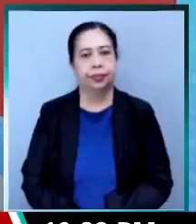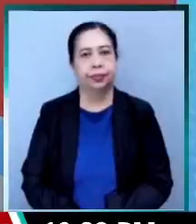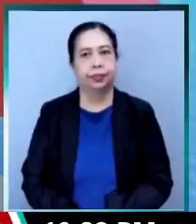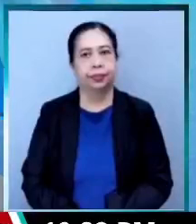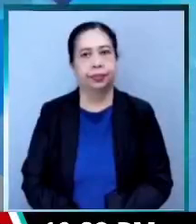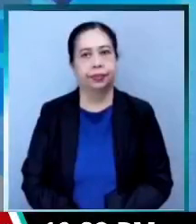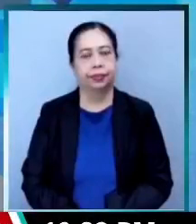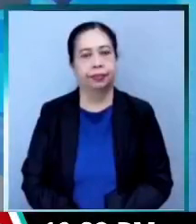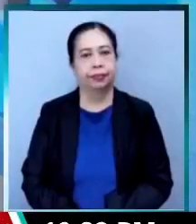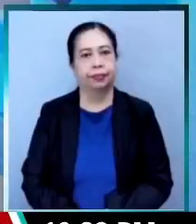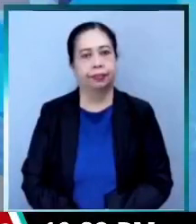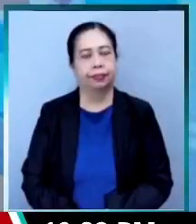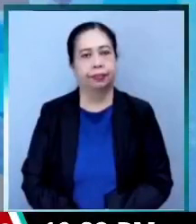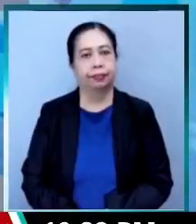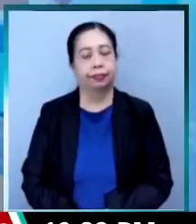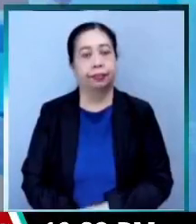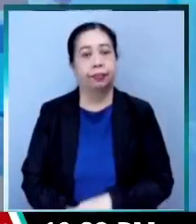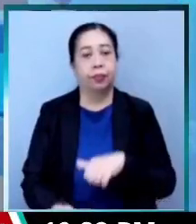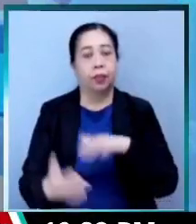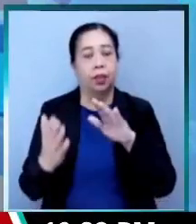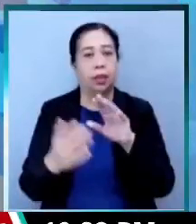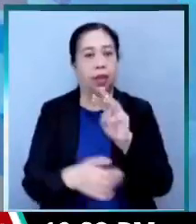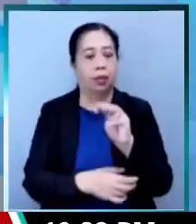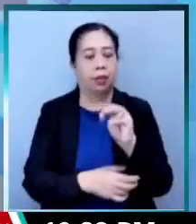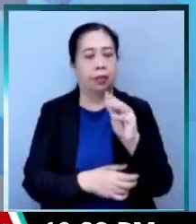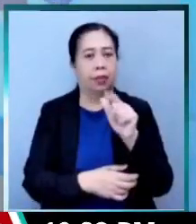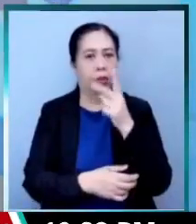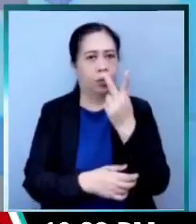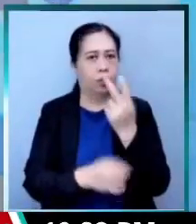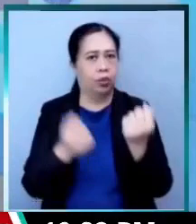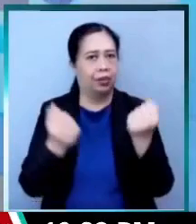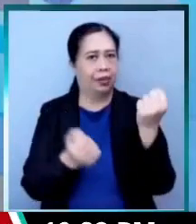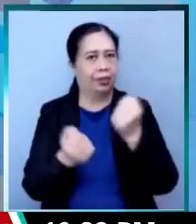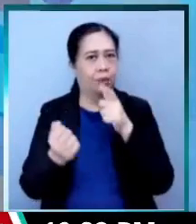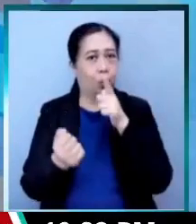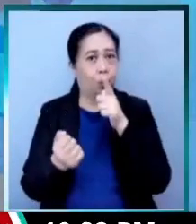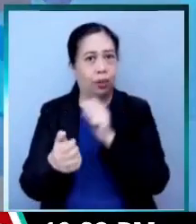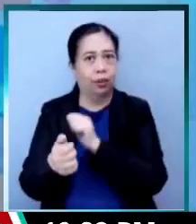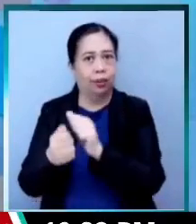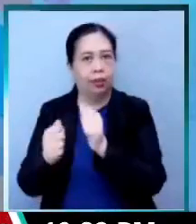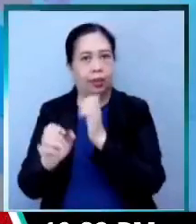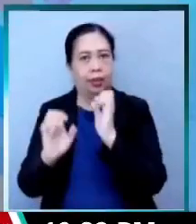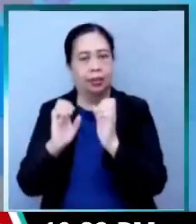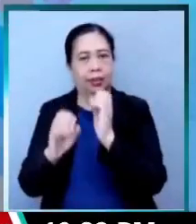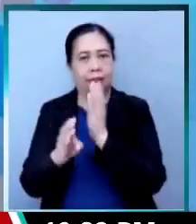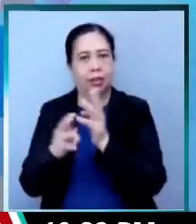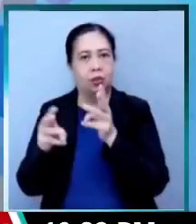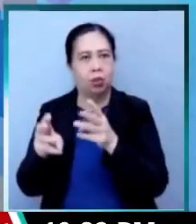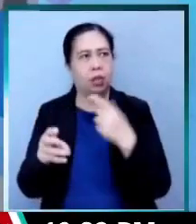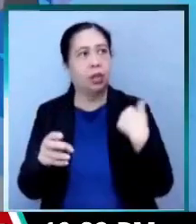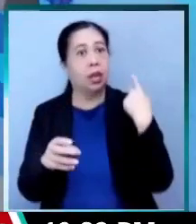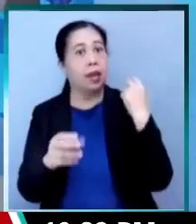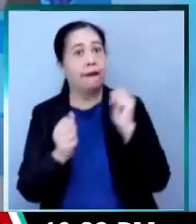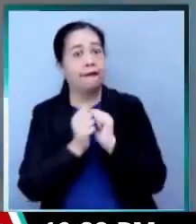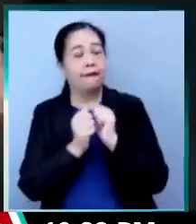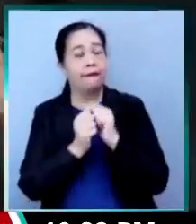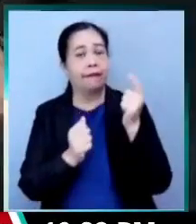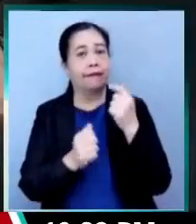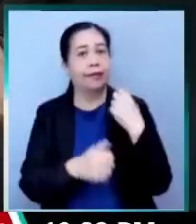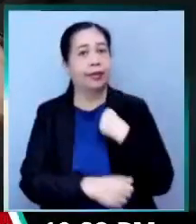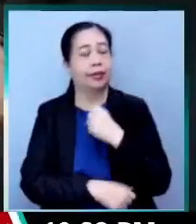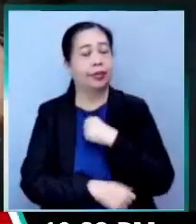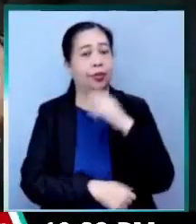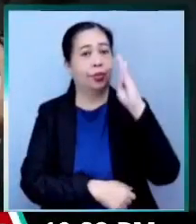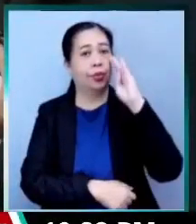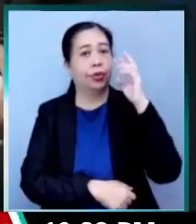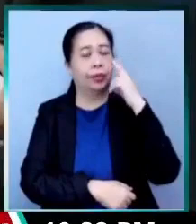Humarap sa MMDA ang dalawang driver na dumaan sa EDSA busway at nagsabing kasama raw nila si Senator Bong Revilla. Pag-amin nila,